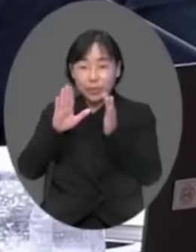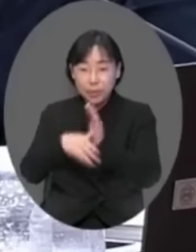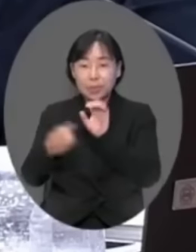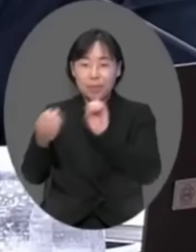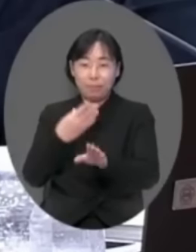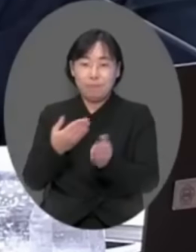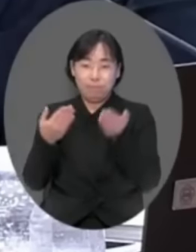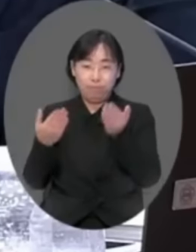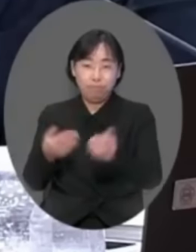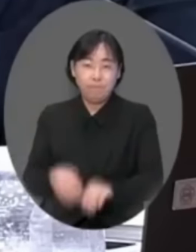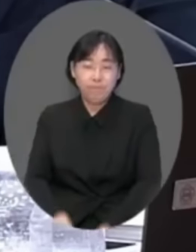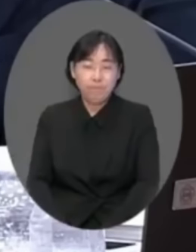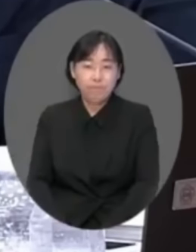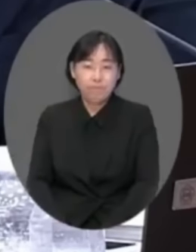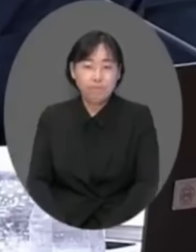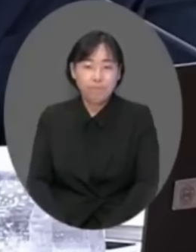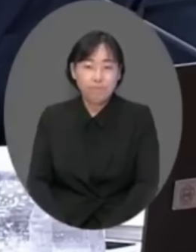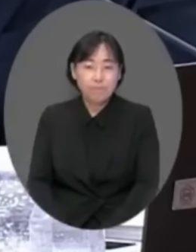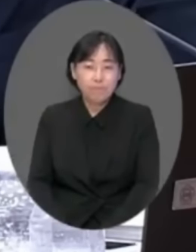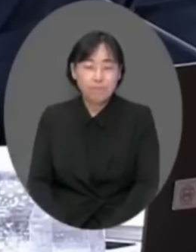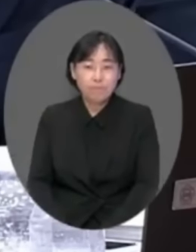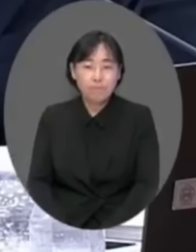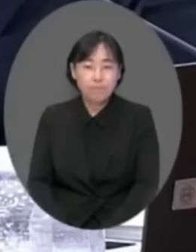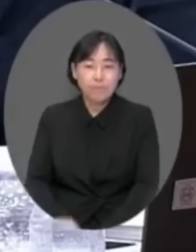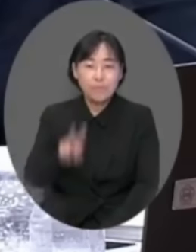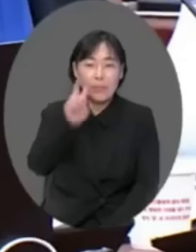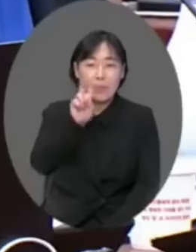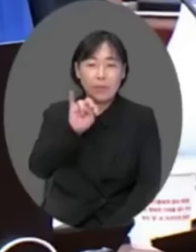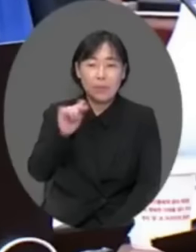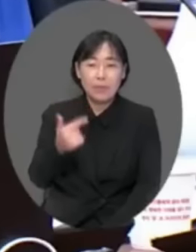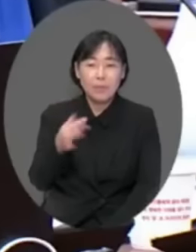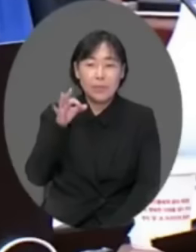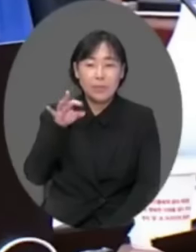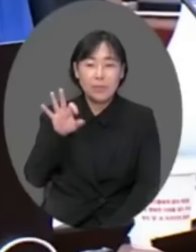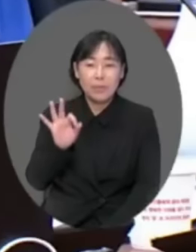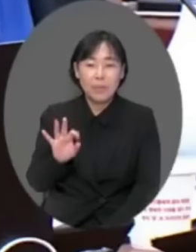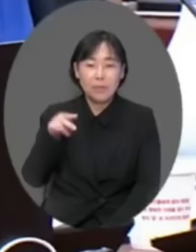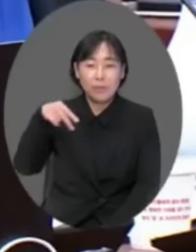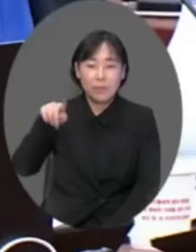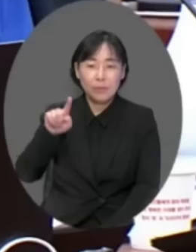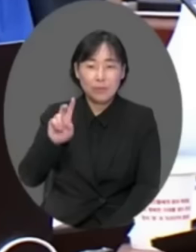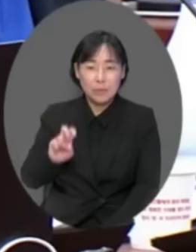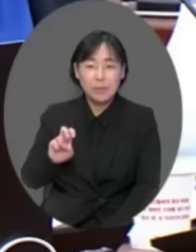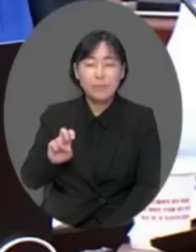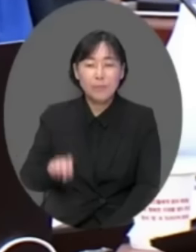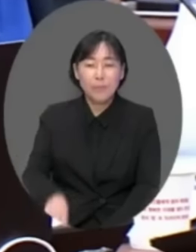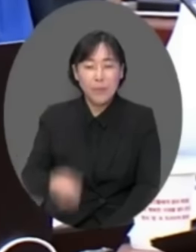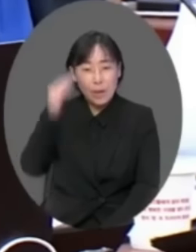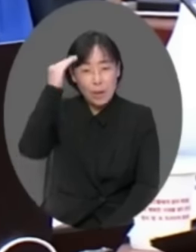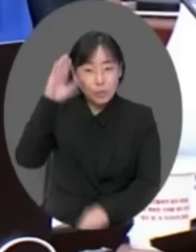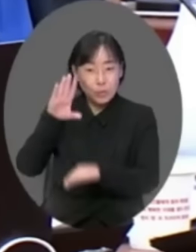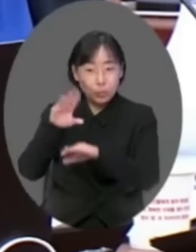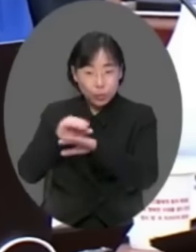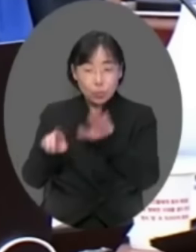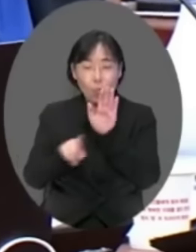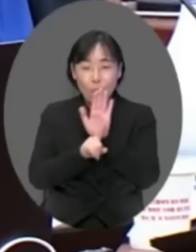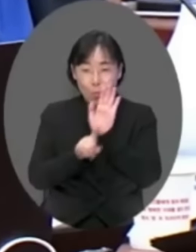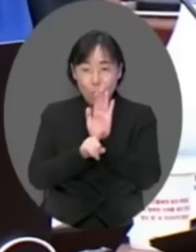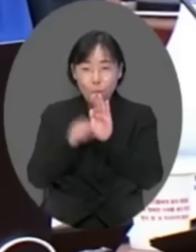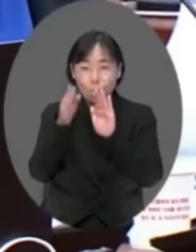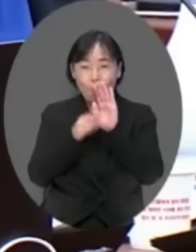알겠습니다 우리 민영삼 사장님네네 아까 뭐 일부 유튜브에서 발언한 내용에